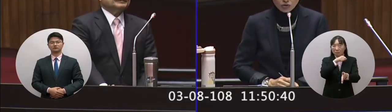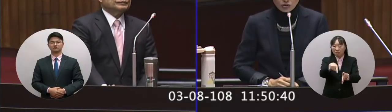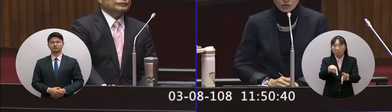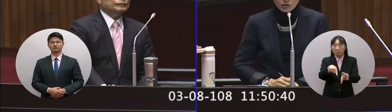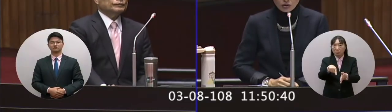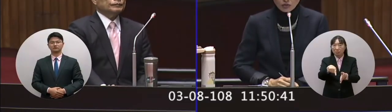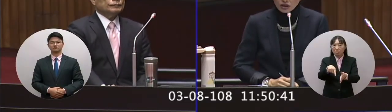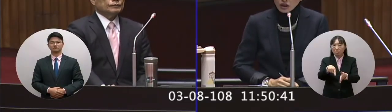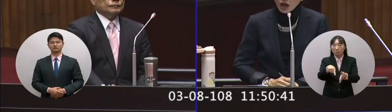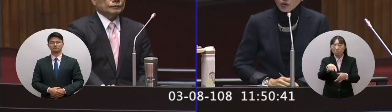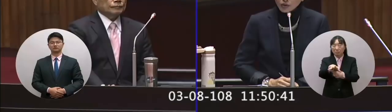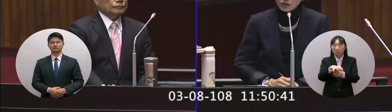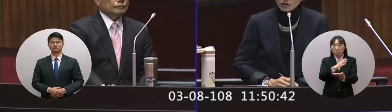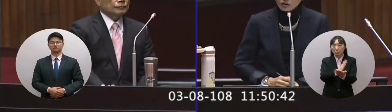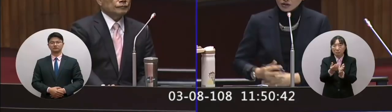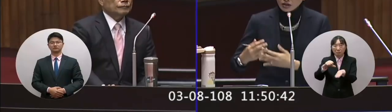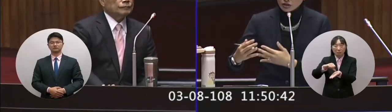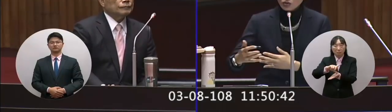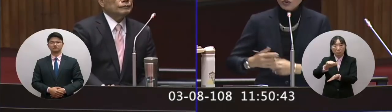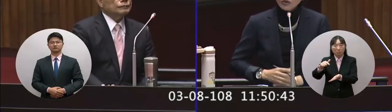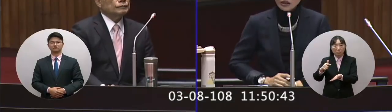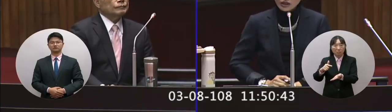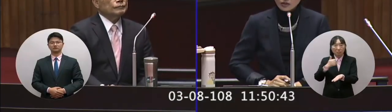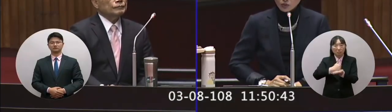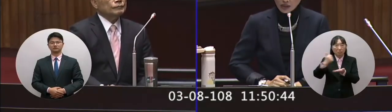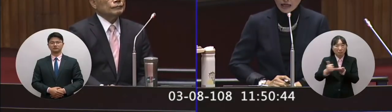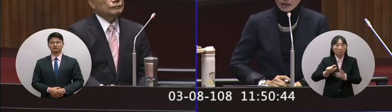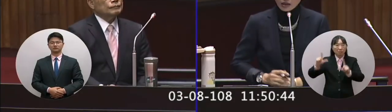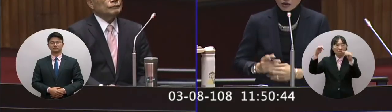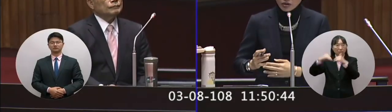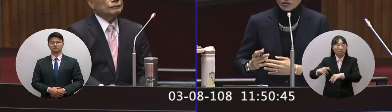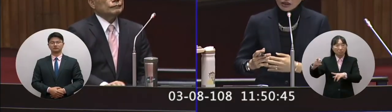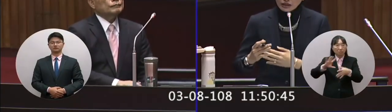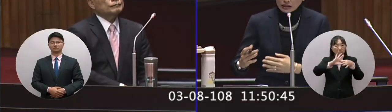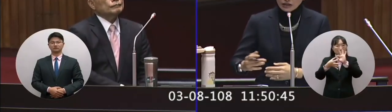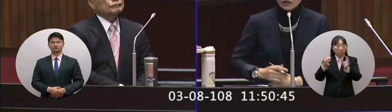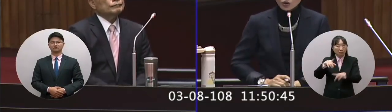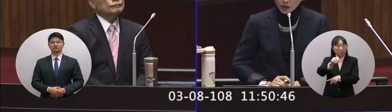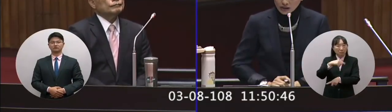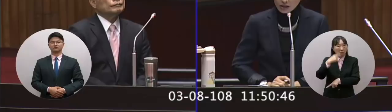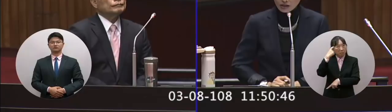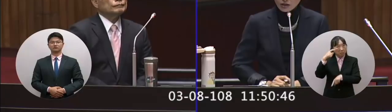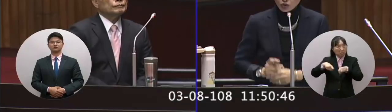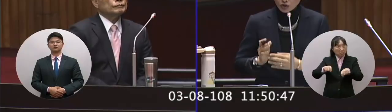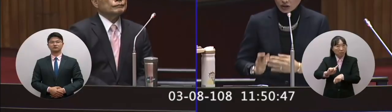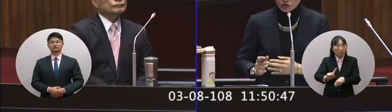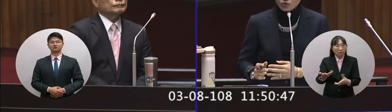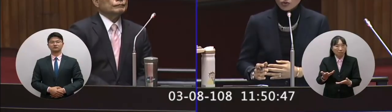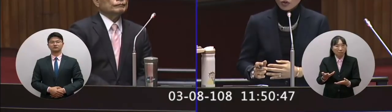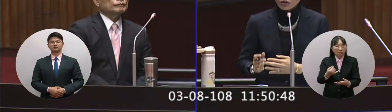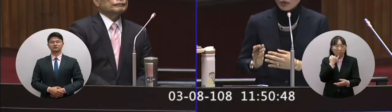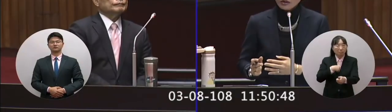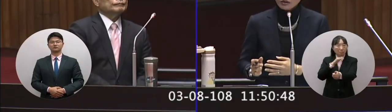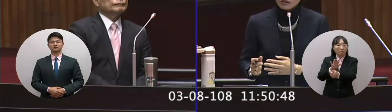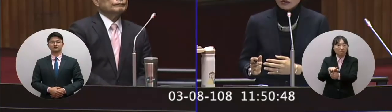品进军东京奥运的这个食物供应链的舞台，有没有什么更积极的对策去协